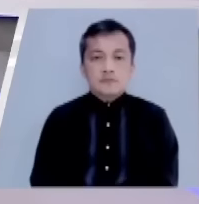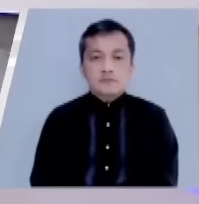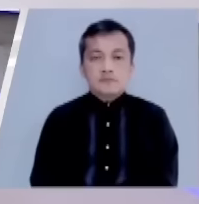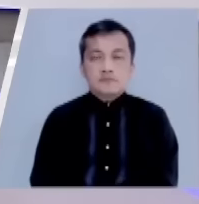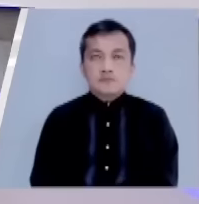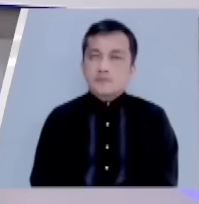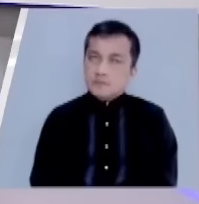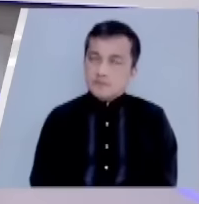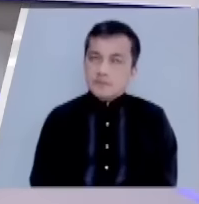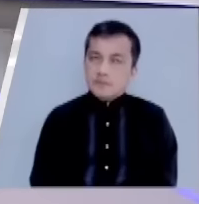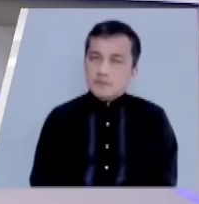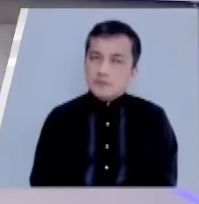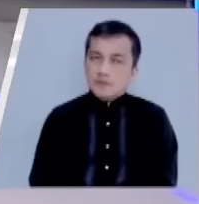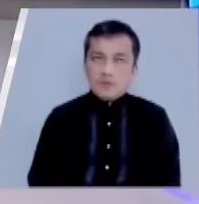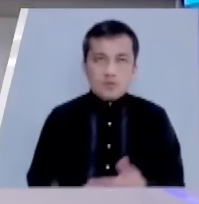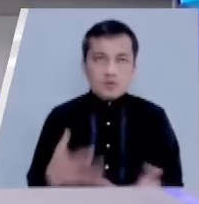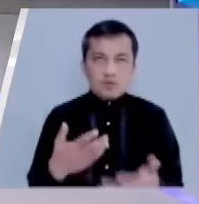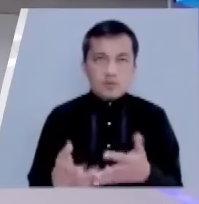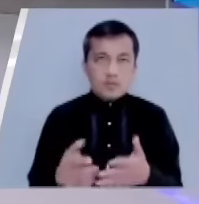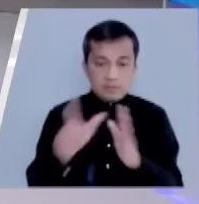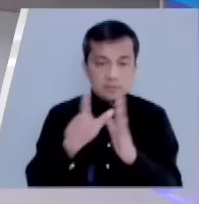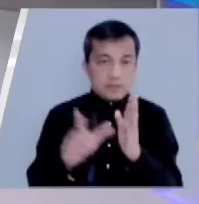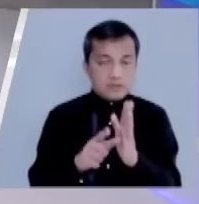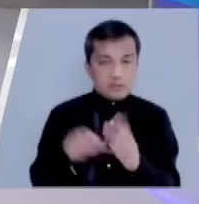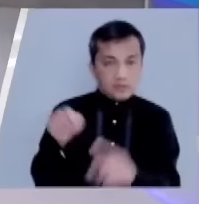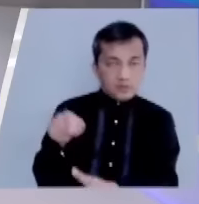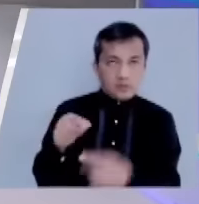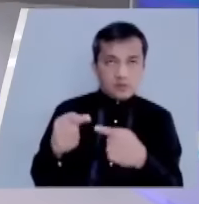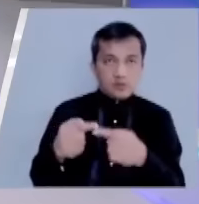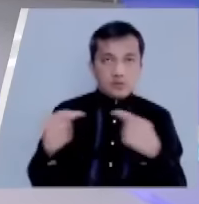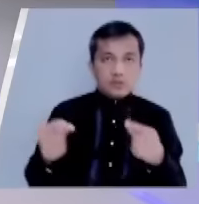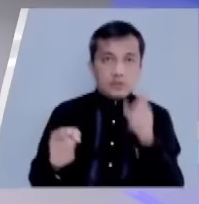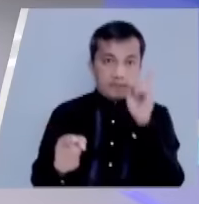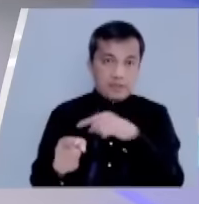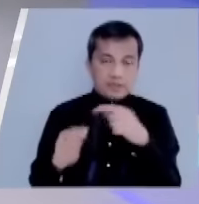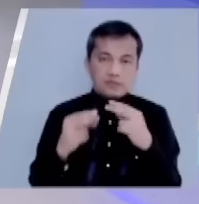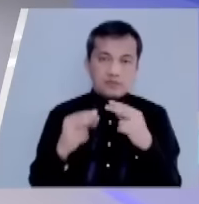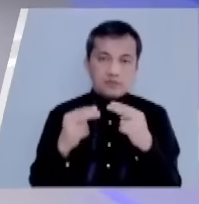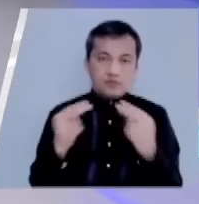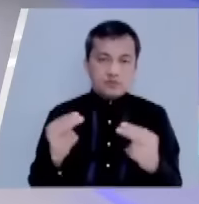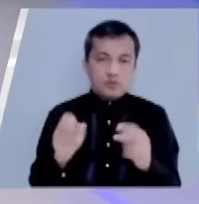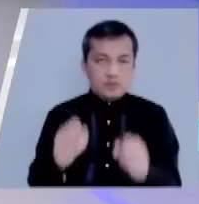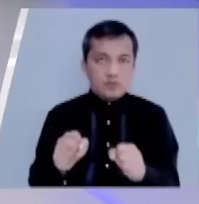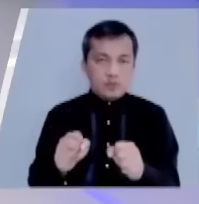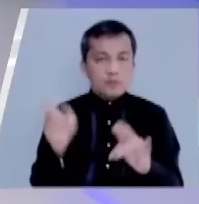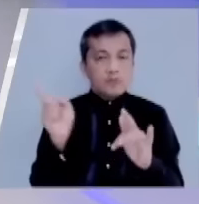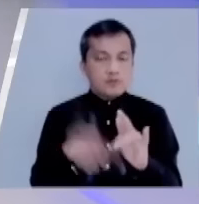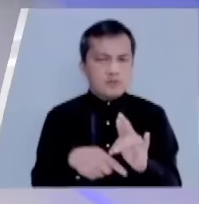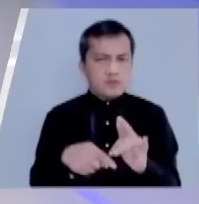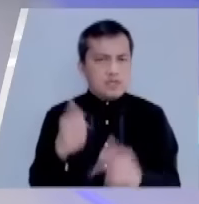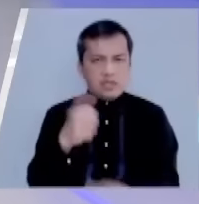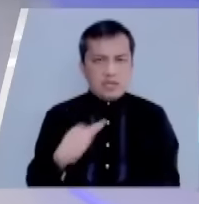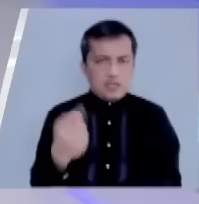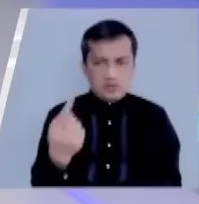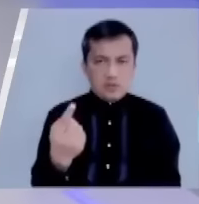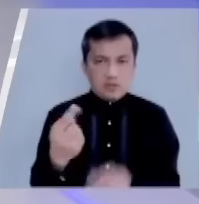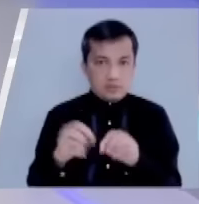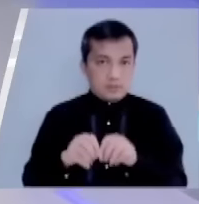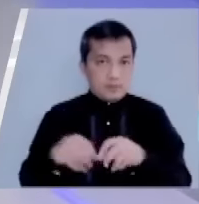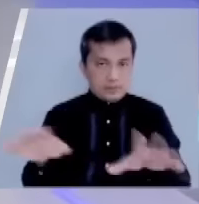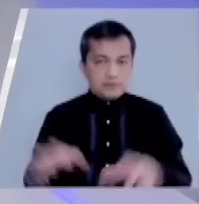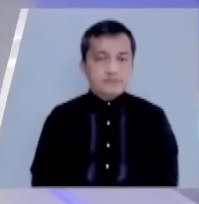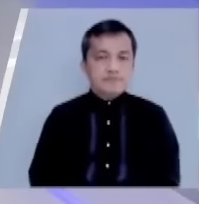Kahit wala pang batas na partikular na kontra sa fake news, pwede pa rin mapanagot ang sino mang nagpapakalat niyan. Alamin